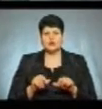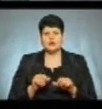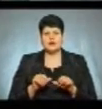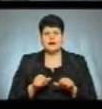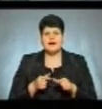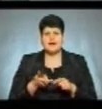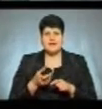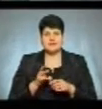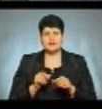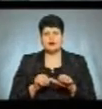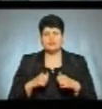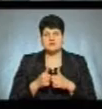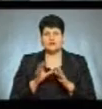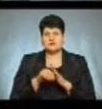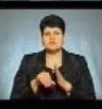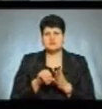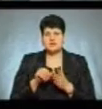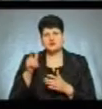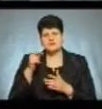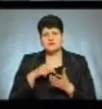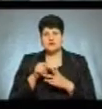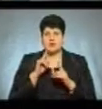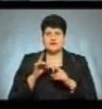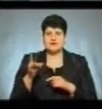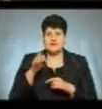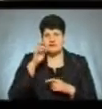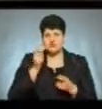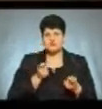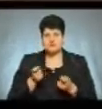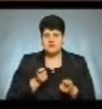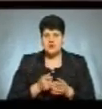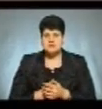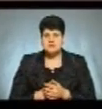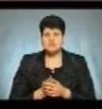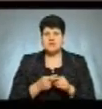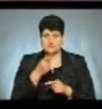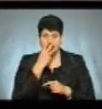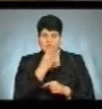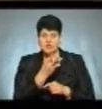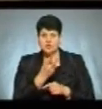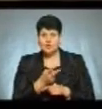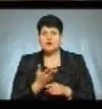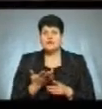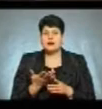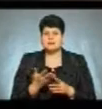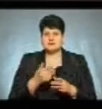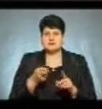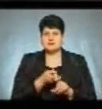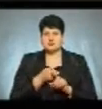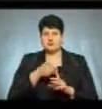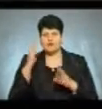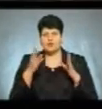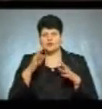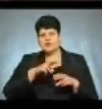входять представники Чортківської міськради та райадміністрації. На цих кадрах видно, як через пориви вітру